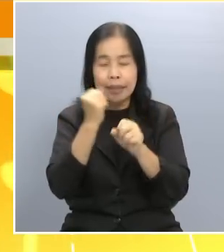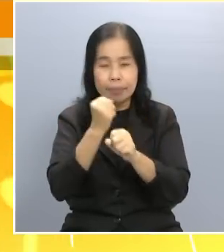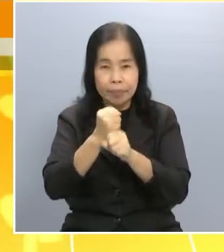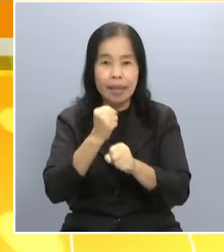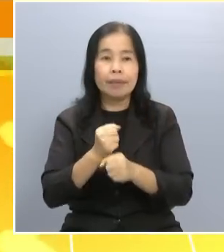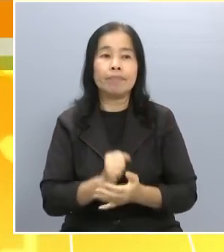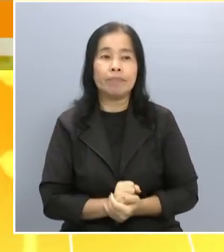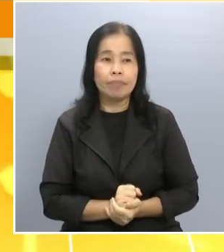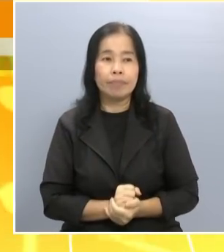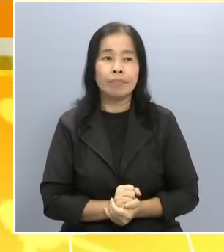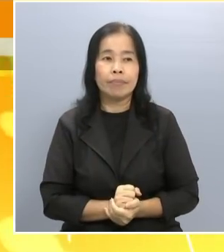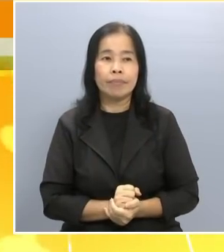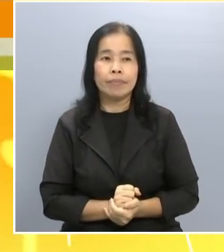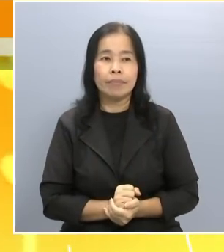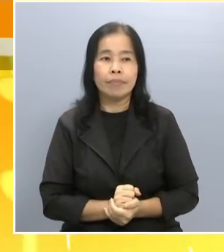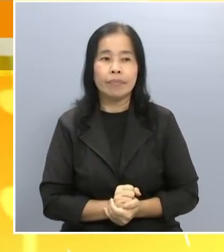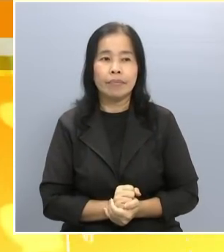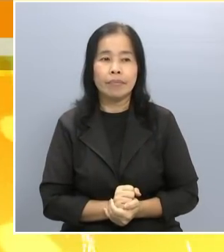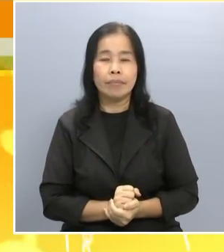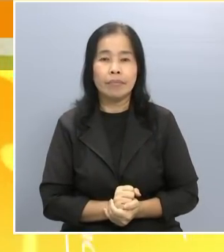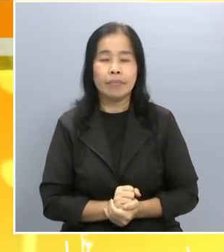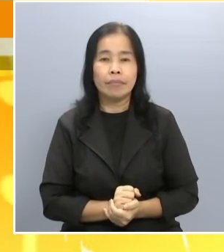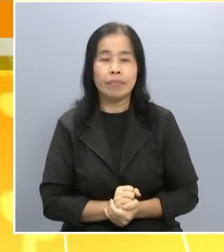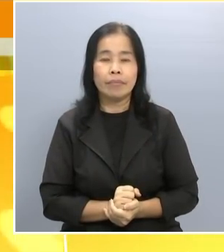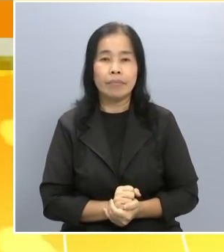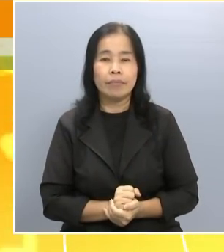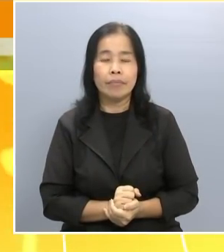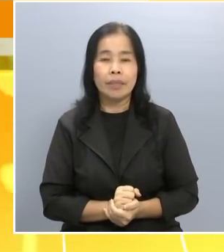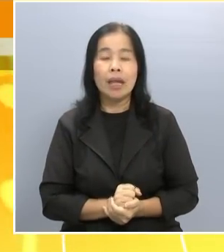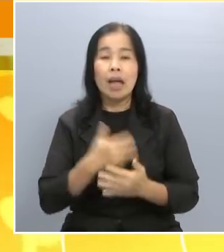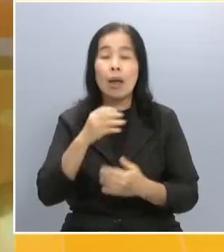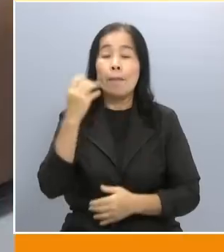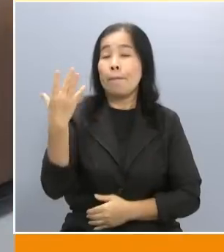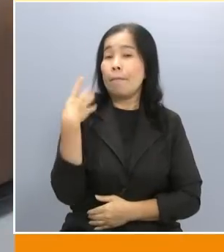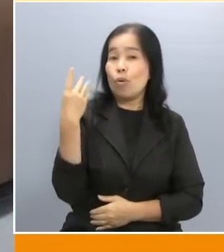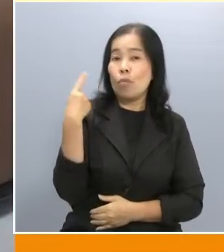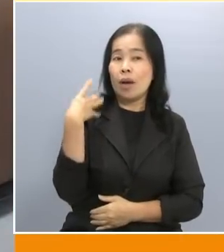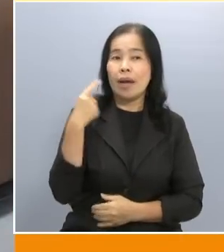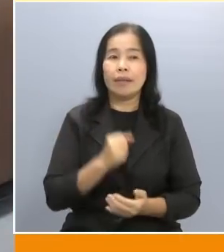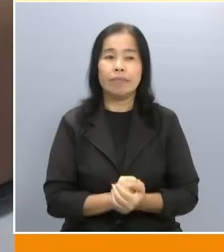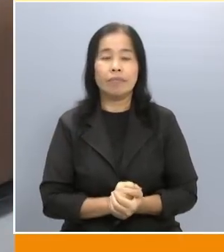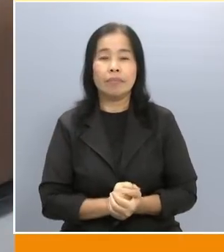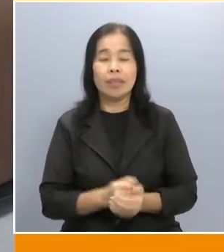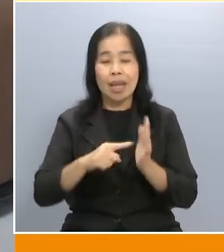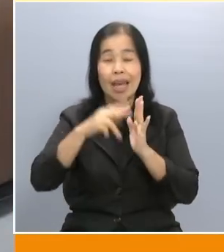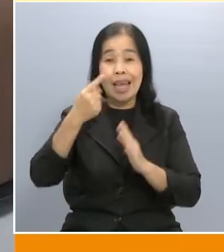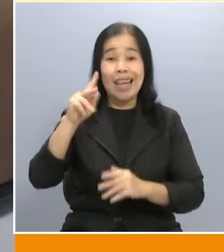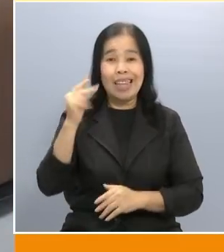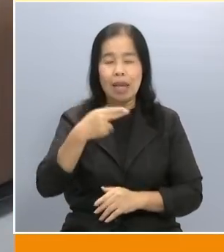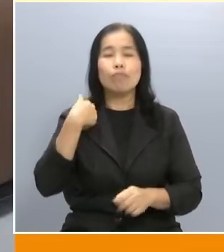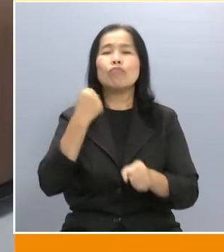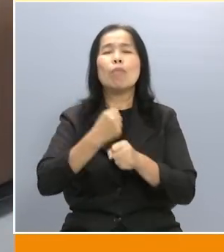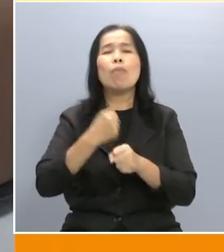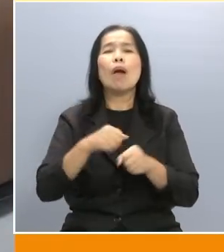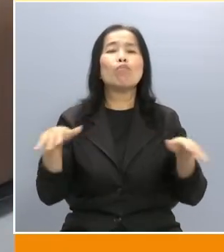ที่สุดขณะเดียวกันท่านผู้ชมฮะก็ต้องบอกว่าเมื่อวานผู้กองแคทเองท่านเข้าทำงานตามปกตินะ